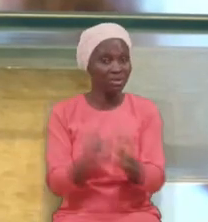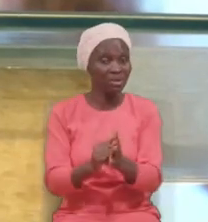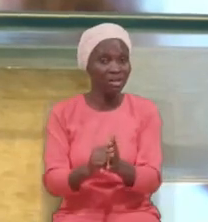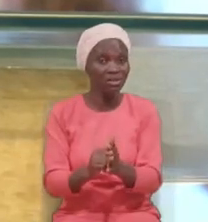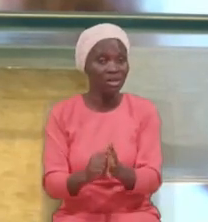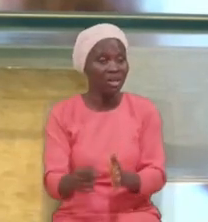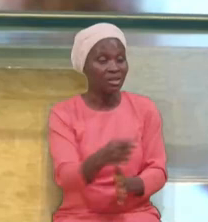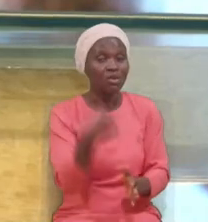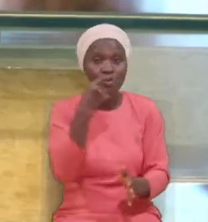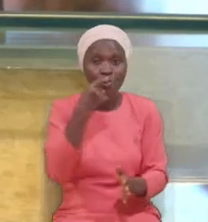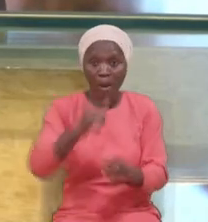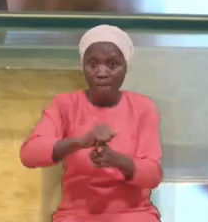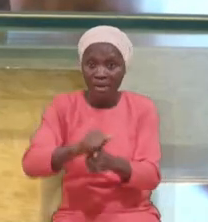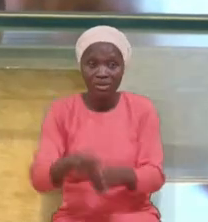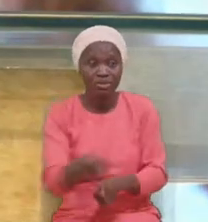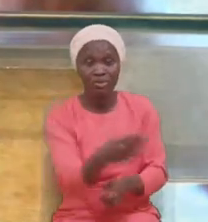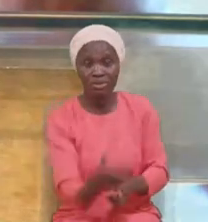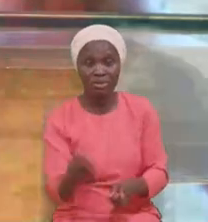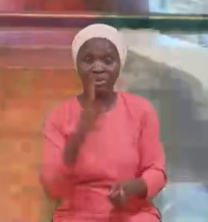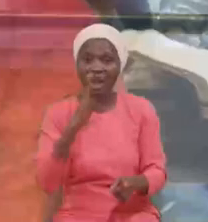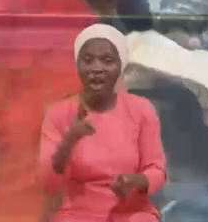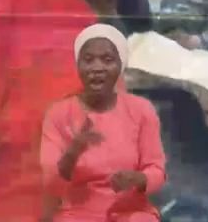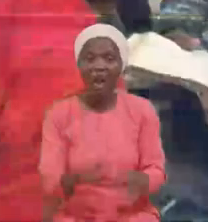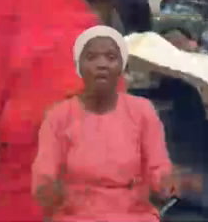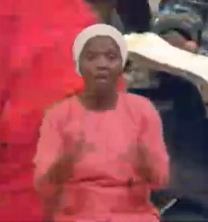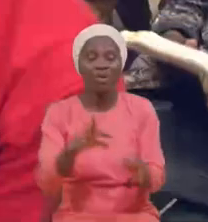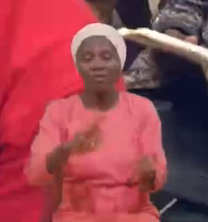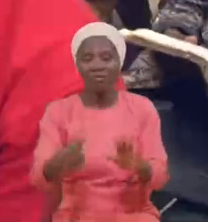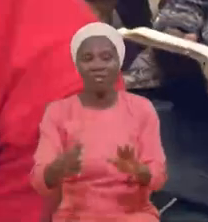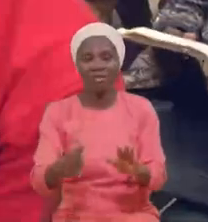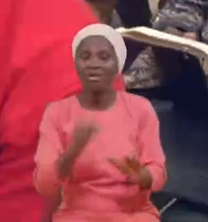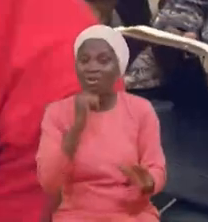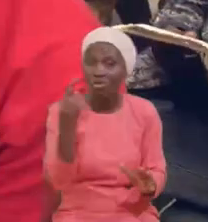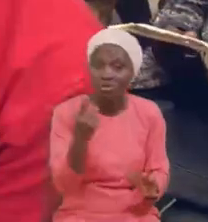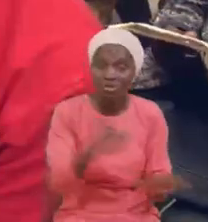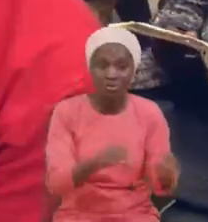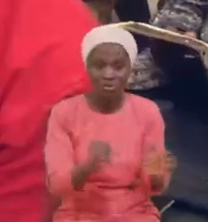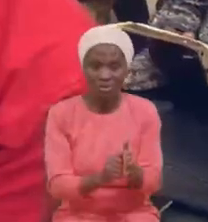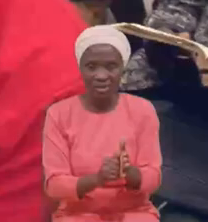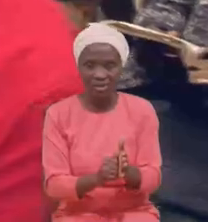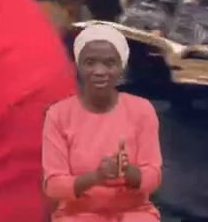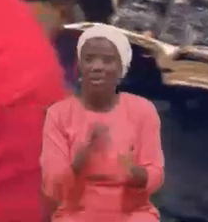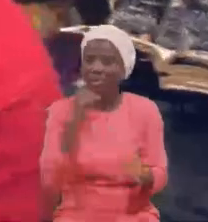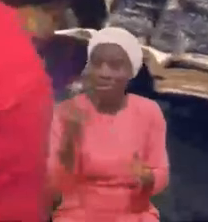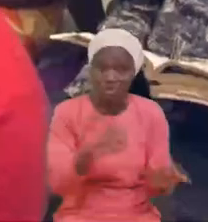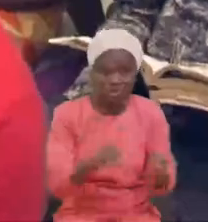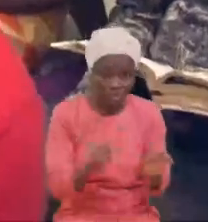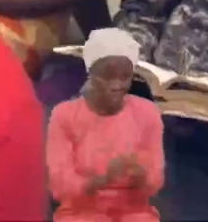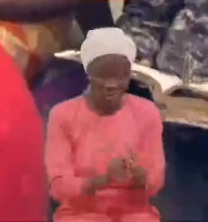Dieu, déclarant digne de mort ceux qui commettent de telles choses, non seulement ils les